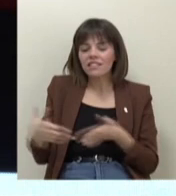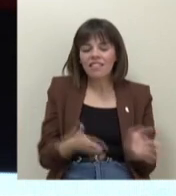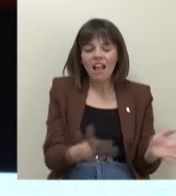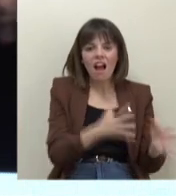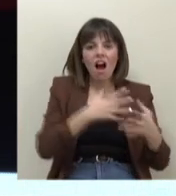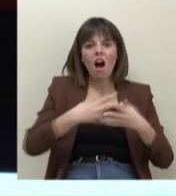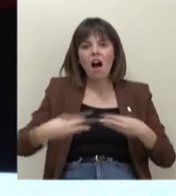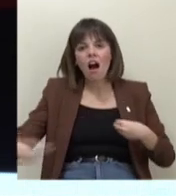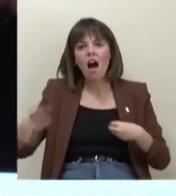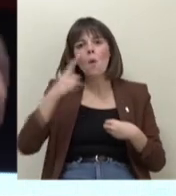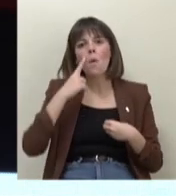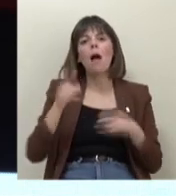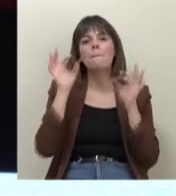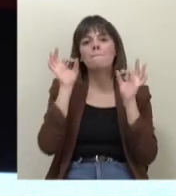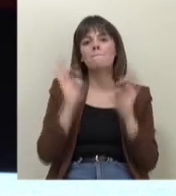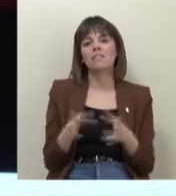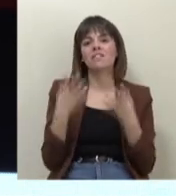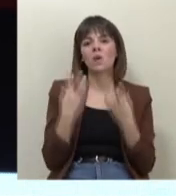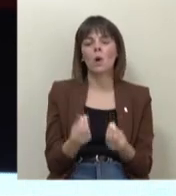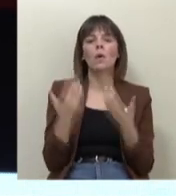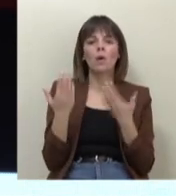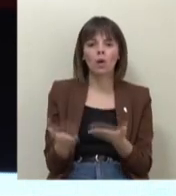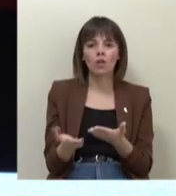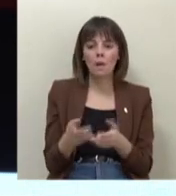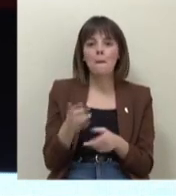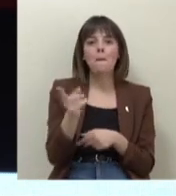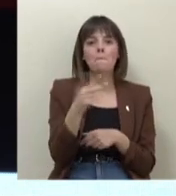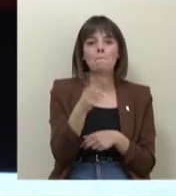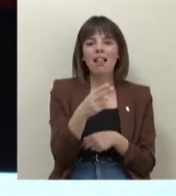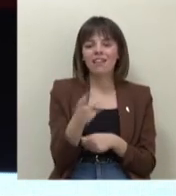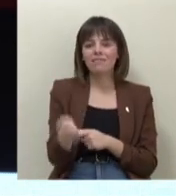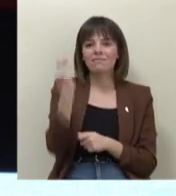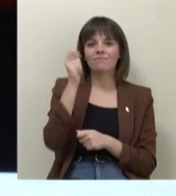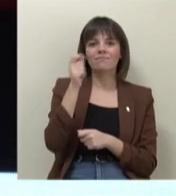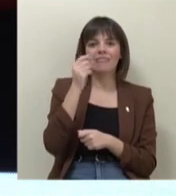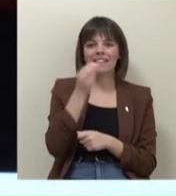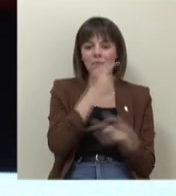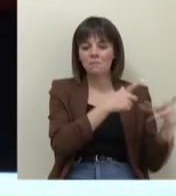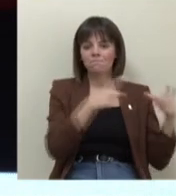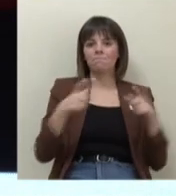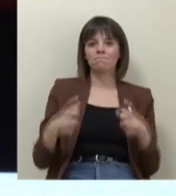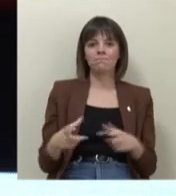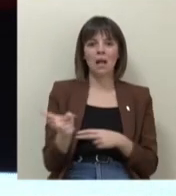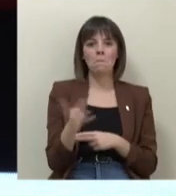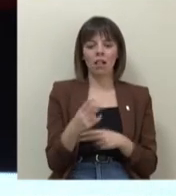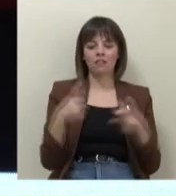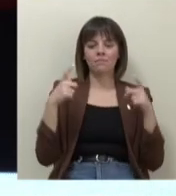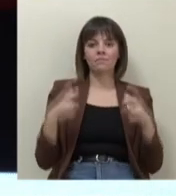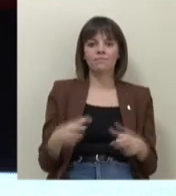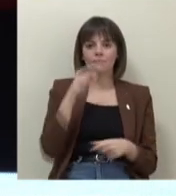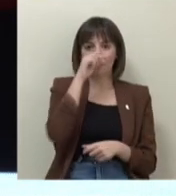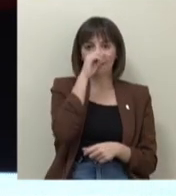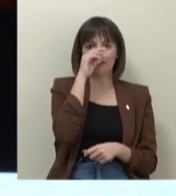gidiyor, oralara taşınıyor. Dolayısıyla balıkçı balık tutuyor, sizin sofranıza mis gibi balık halinde